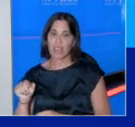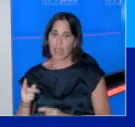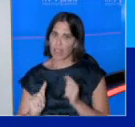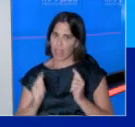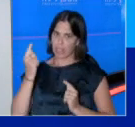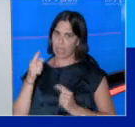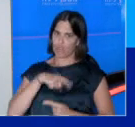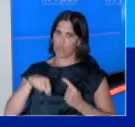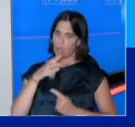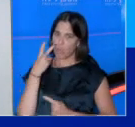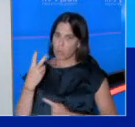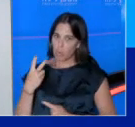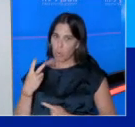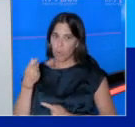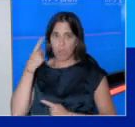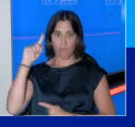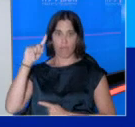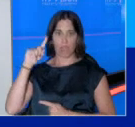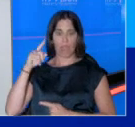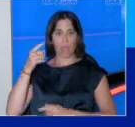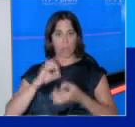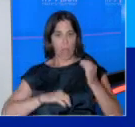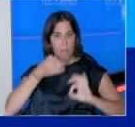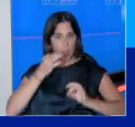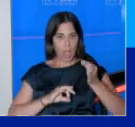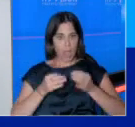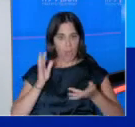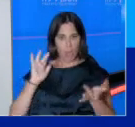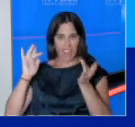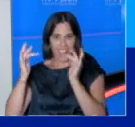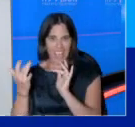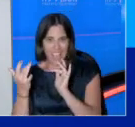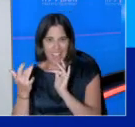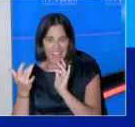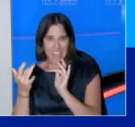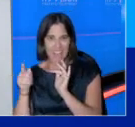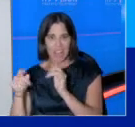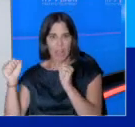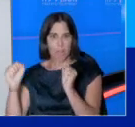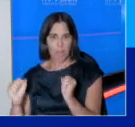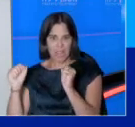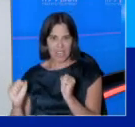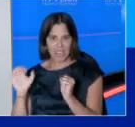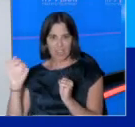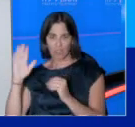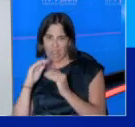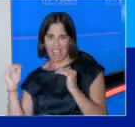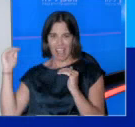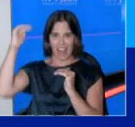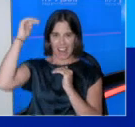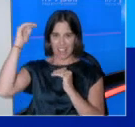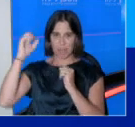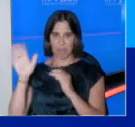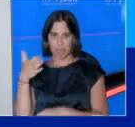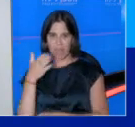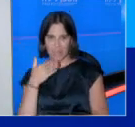נדיר שאנחנו רואים חוות דעת מהפרקליטות שיוצאת נגד אולי הבסיס של האליטה במדינת